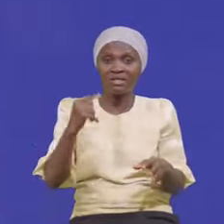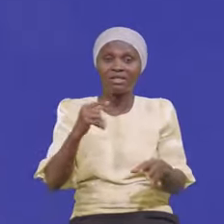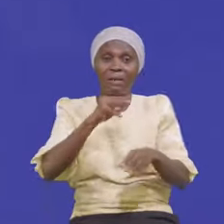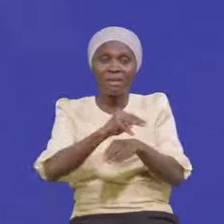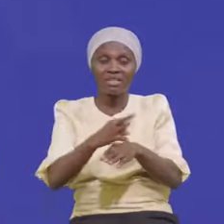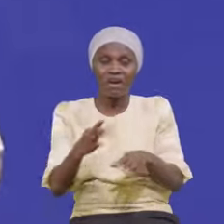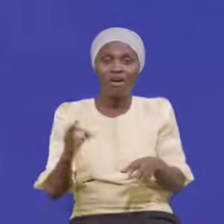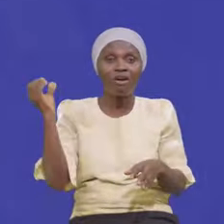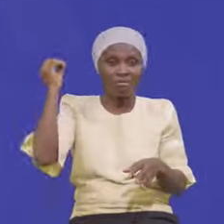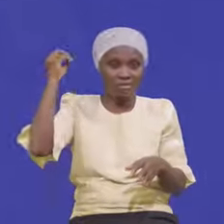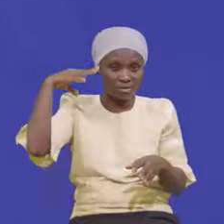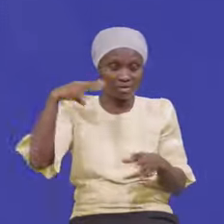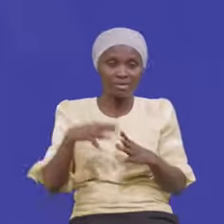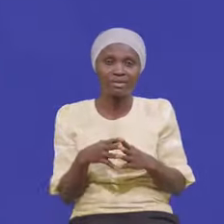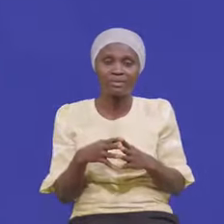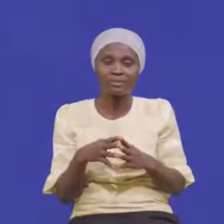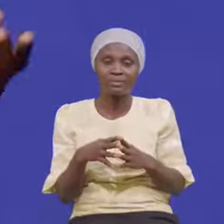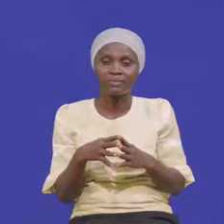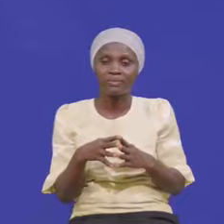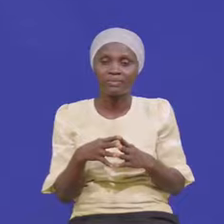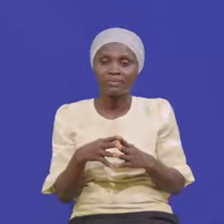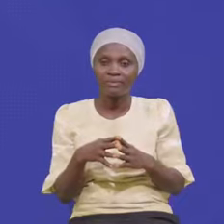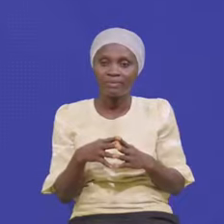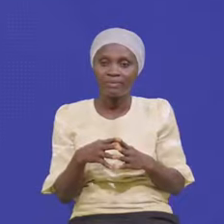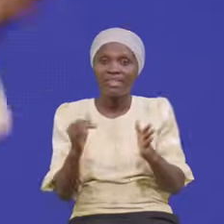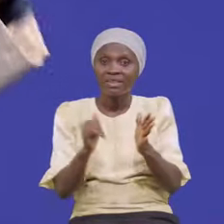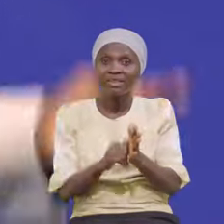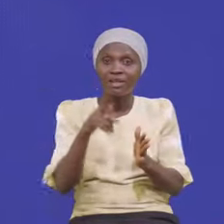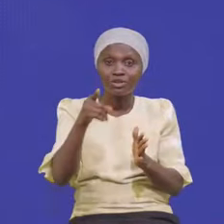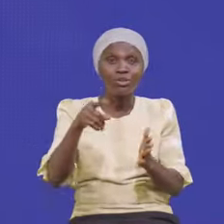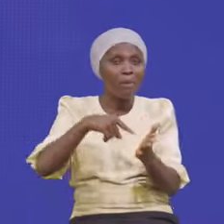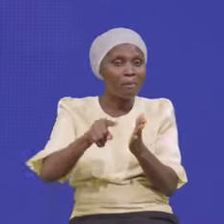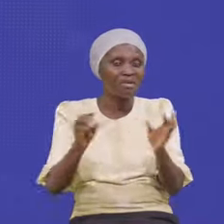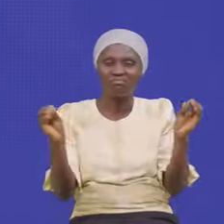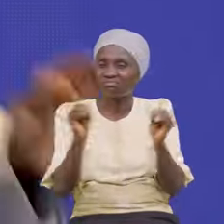grace. క్రీస్తు యొక్క పరిచర్య కృపా పరిచర్య. That you pay nothing for